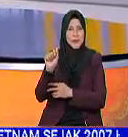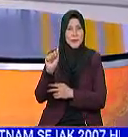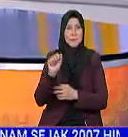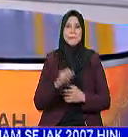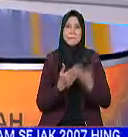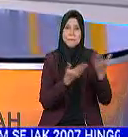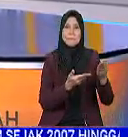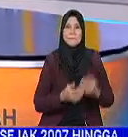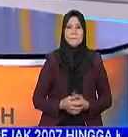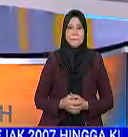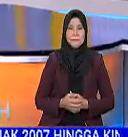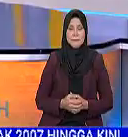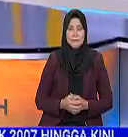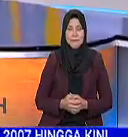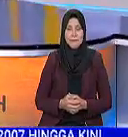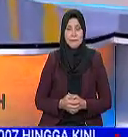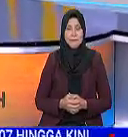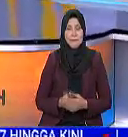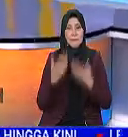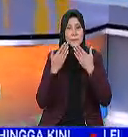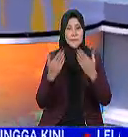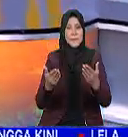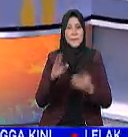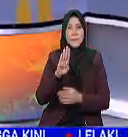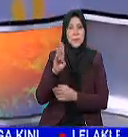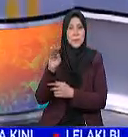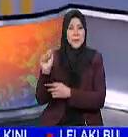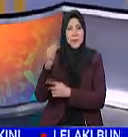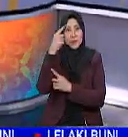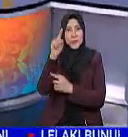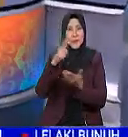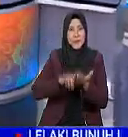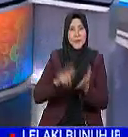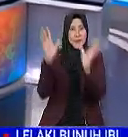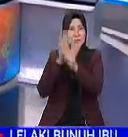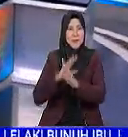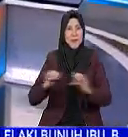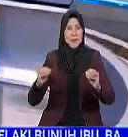Puri silakan hai hai Terima kasih Bu mau untuk perkembangan dari Sarawak kita